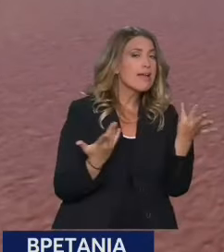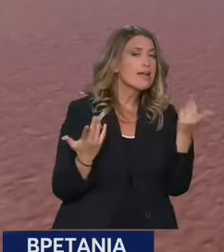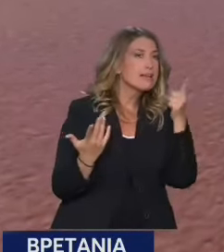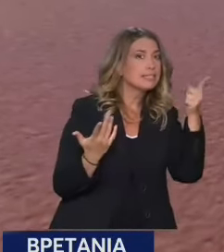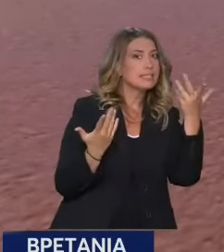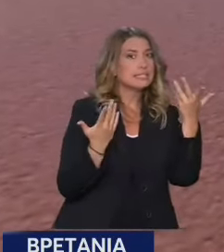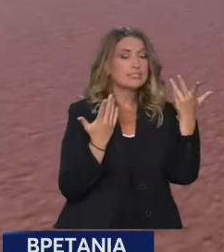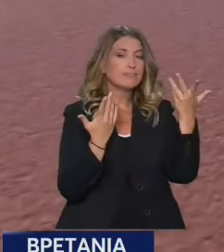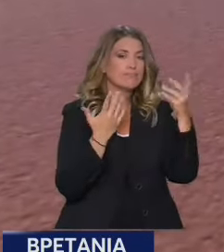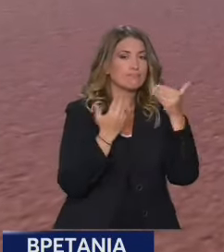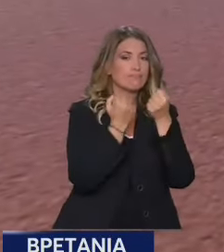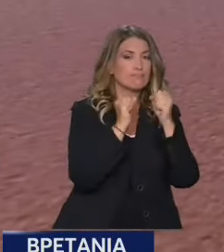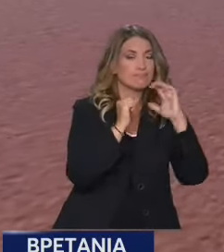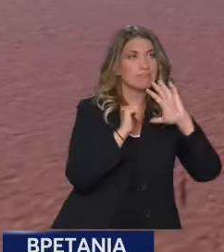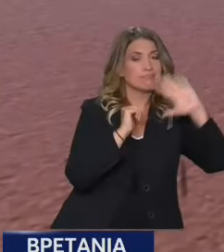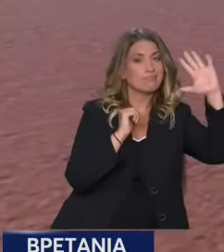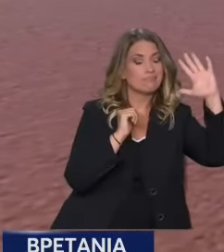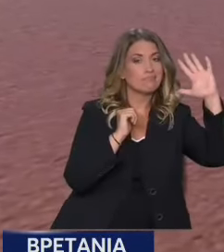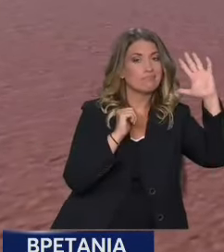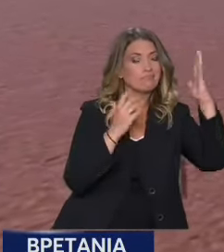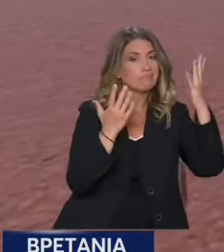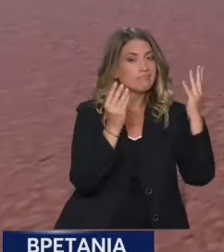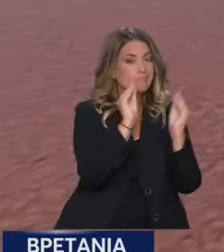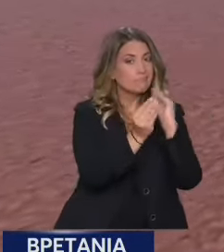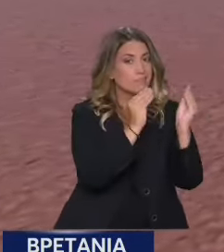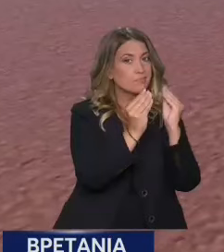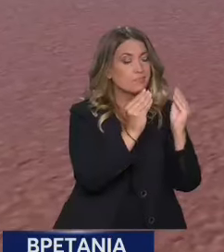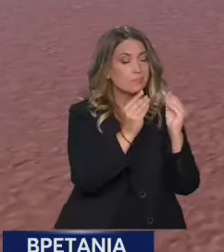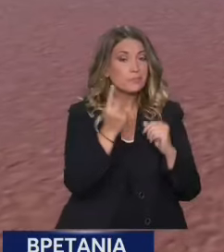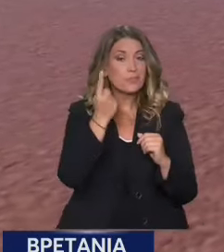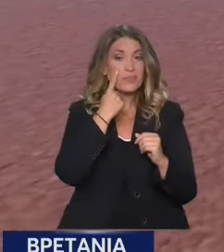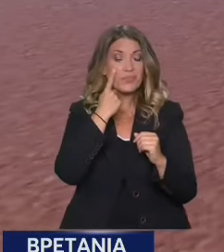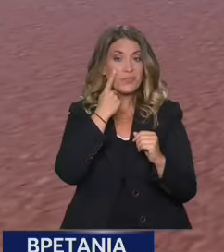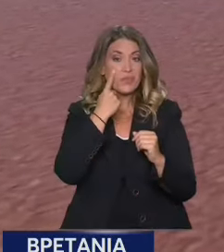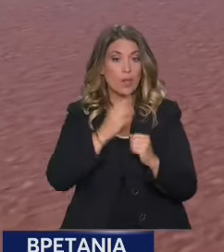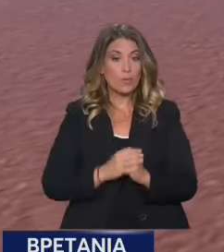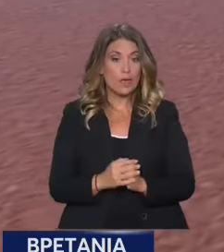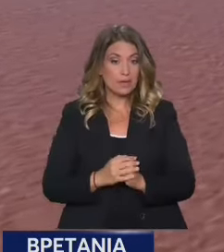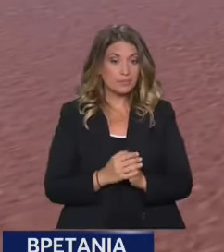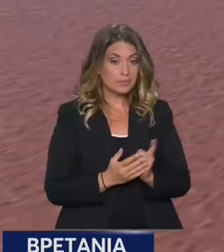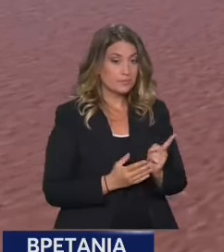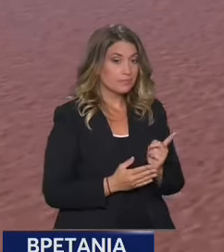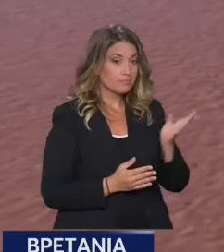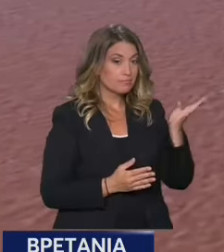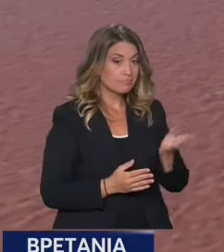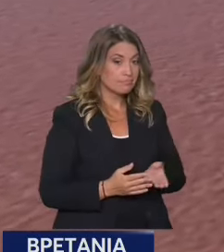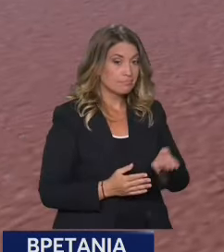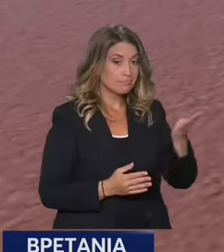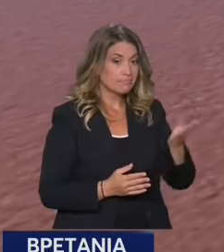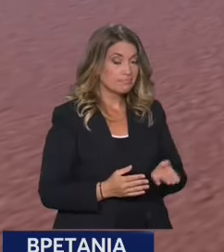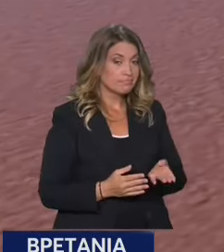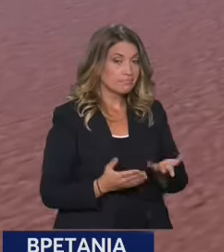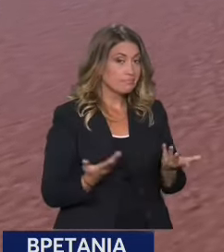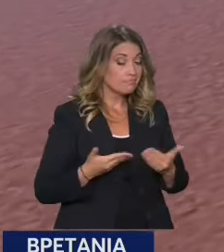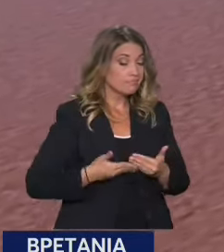ξέρει διαχρονικά, όσο και αν τα πράγματα έχουν ηρεμήσει. Πάμε λοιπόν να δούμε, φίλες και φίλοι, τι έρχεται από εδώ και